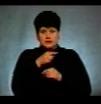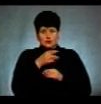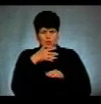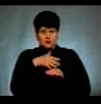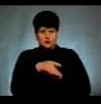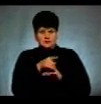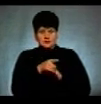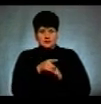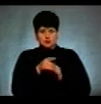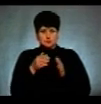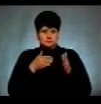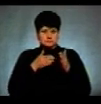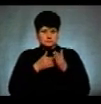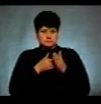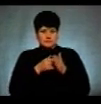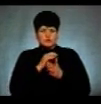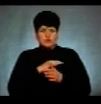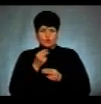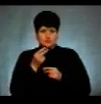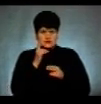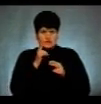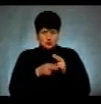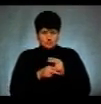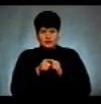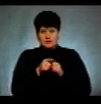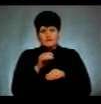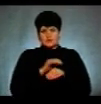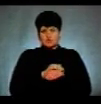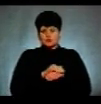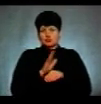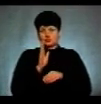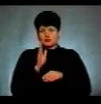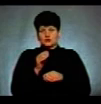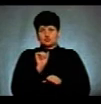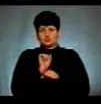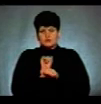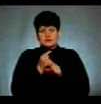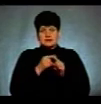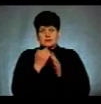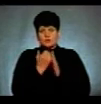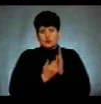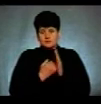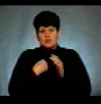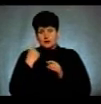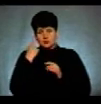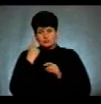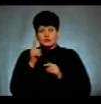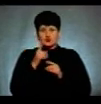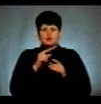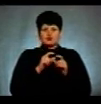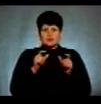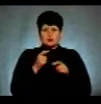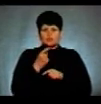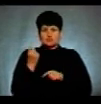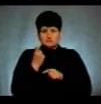що ліміт використання коштів, кошти закінчуються, фактично тоді буде призупинена ця програма. Я не думаю, що суб'єктами господарювання